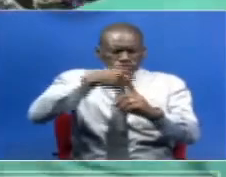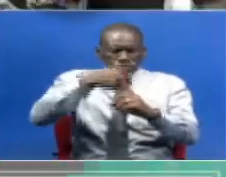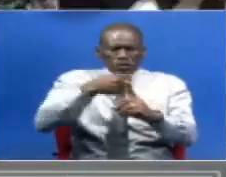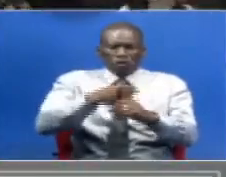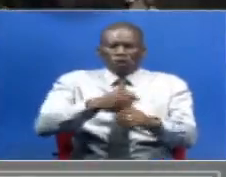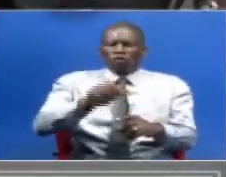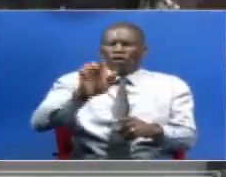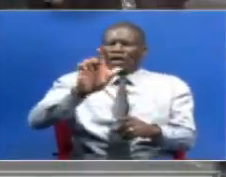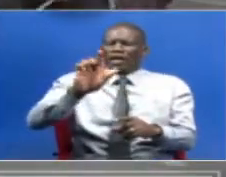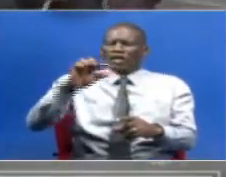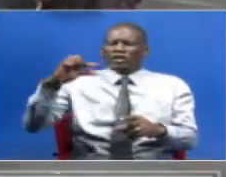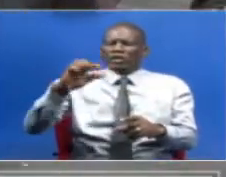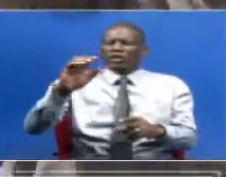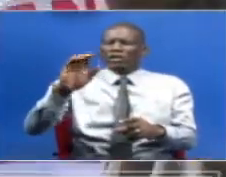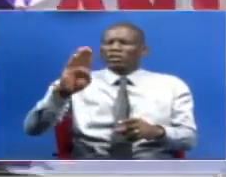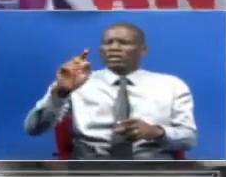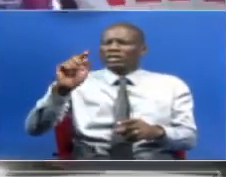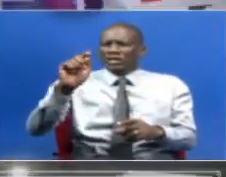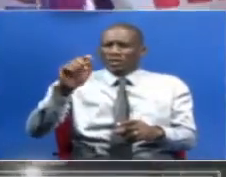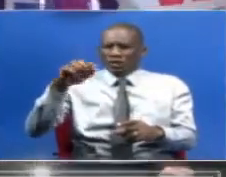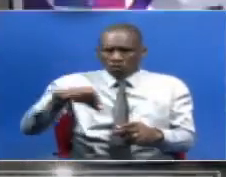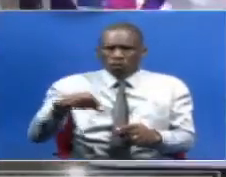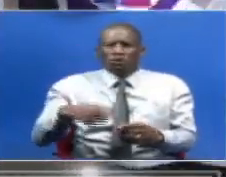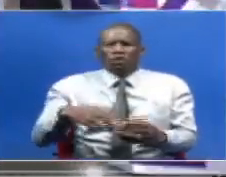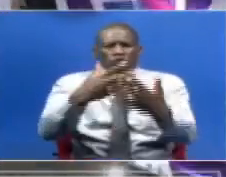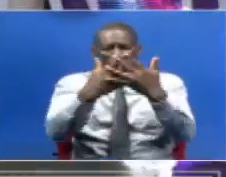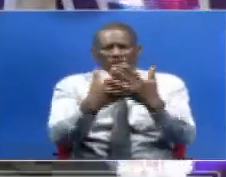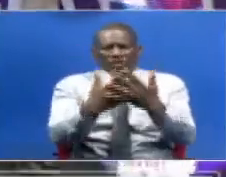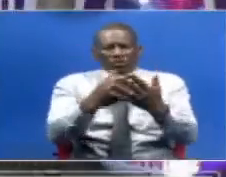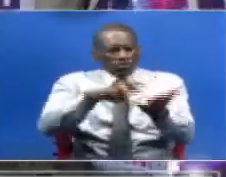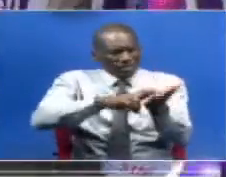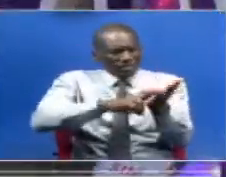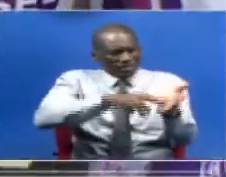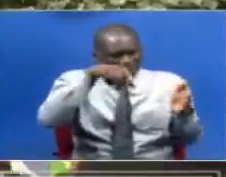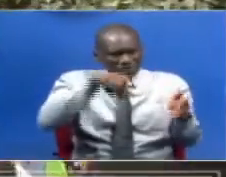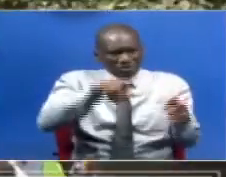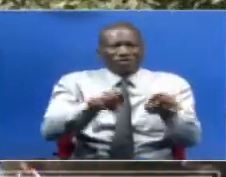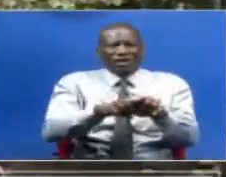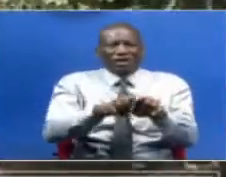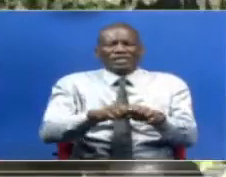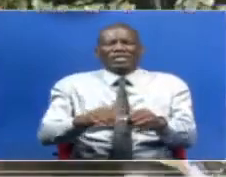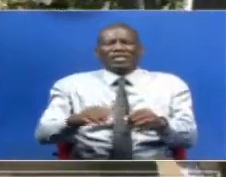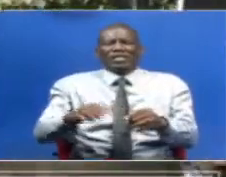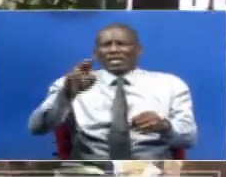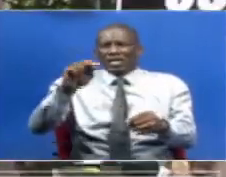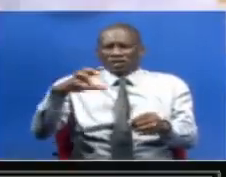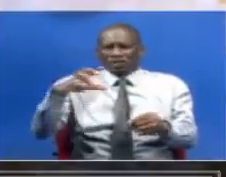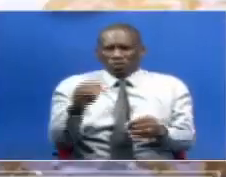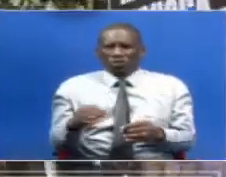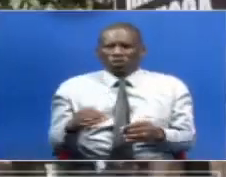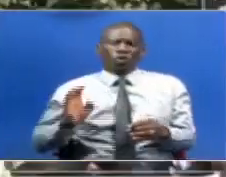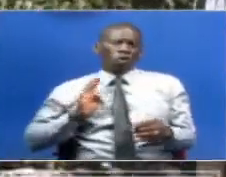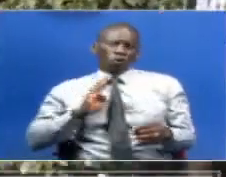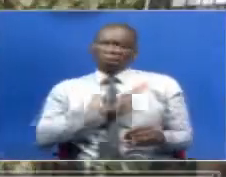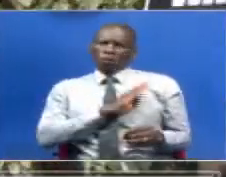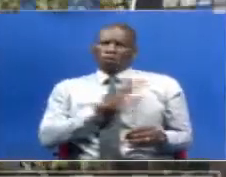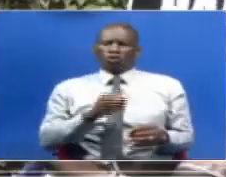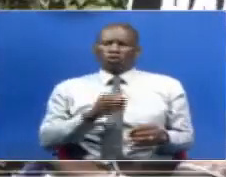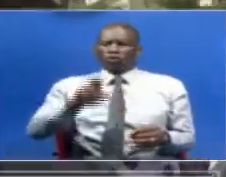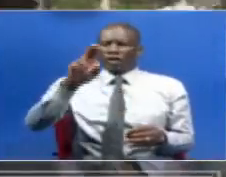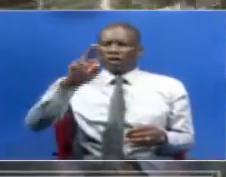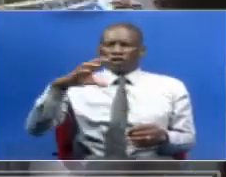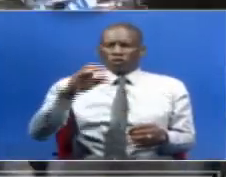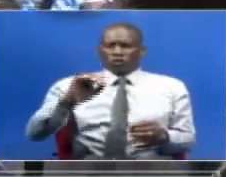shirika lisilo la kiserikali. Mahakama mwezi uliopita ilithibitisha uamuzi wa awali kwamba bodi ya mashirika yasiyo ya kiserikali nchini